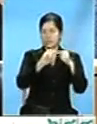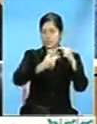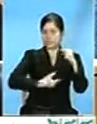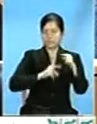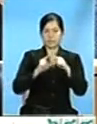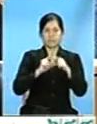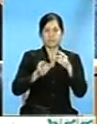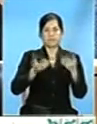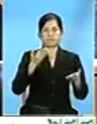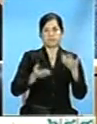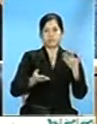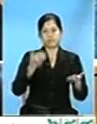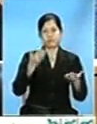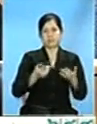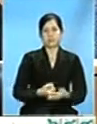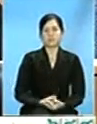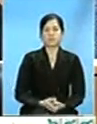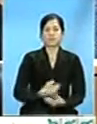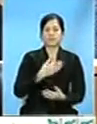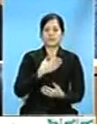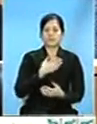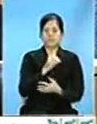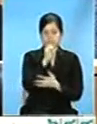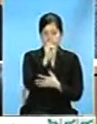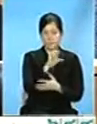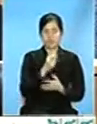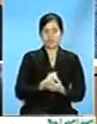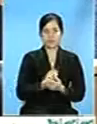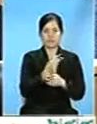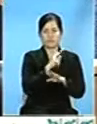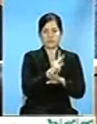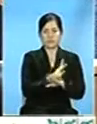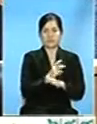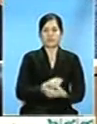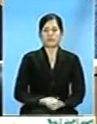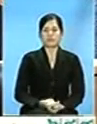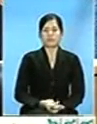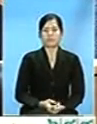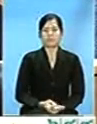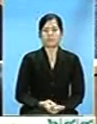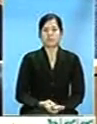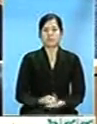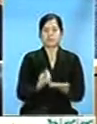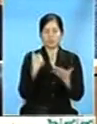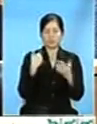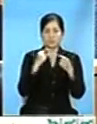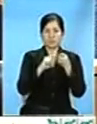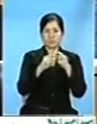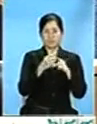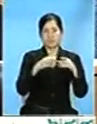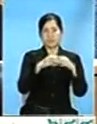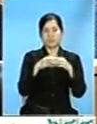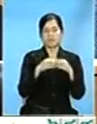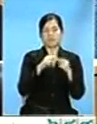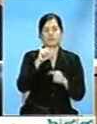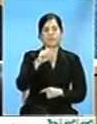หนึ่งผมต้องเรียนกับท่านประธานครับจริงๆมีเพื่อนสมาชิกหลายท่านรวมไปถึงท่